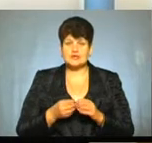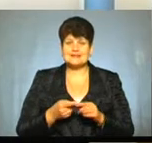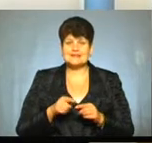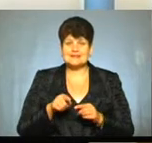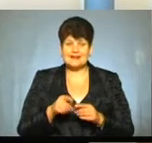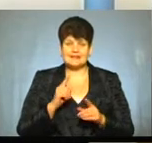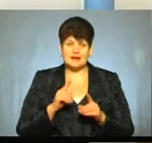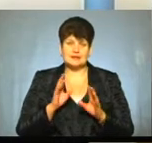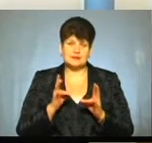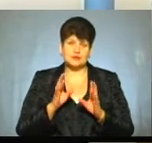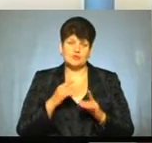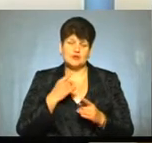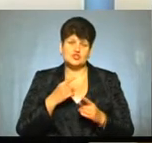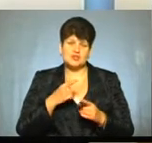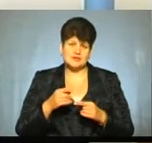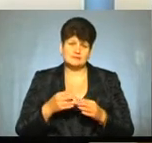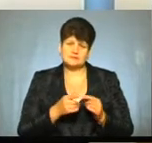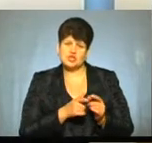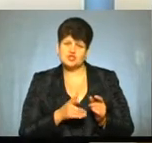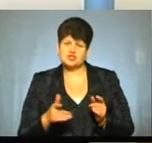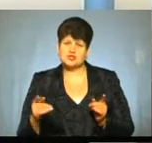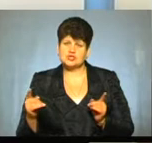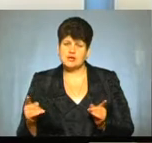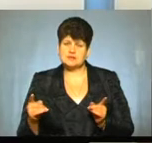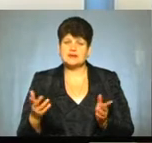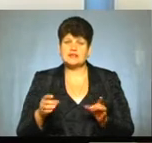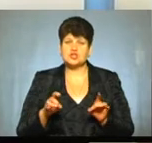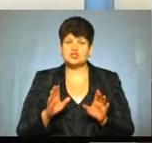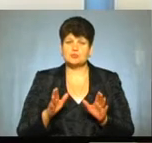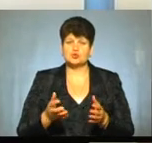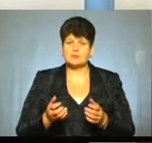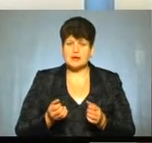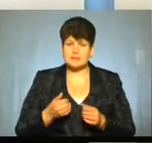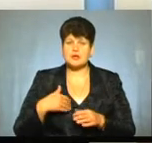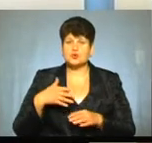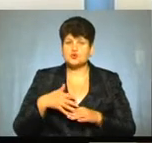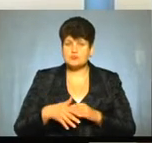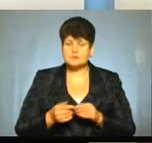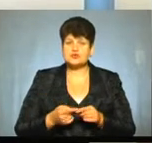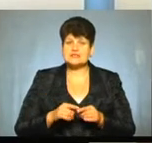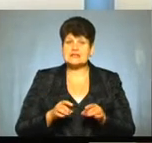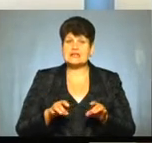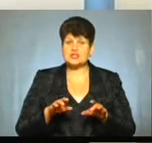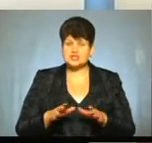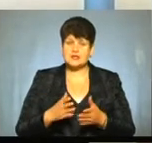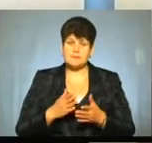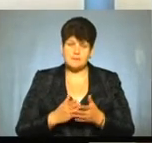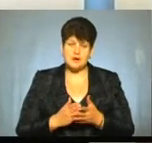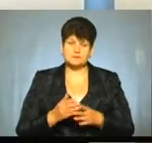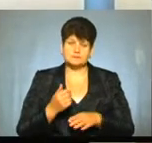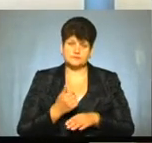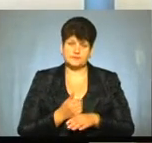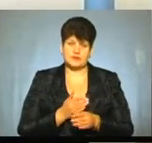цієї наради варто буде говорити через певний період часу, тобто які все ж таки рішення будуть прийняті. Але ми розуміємо, що ці рішення